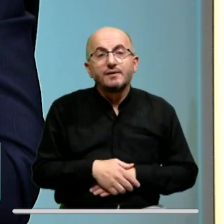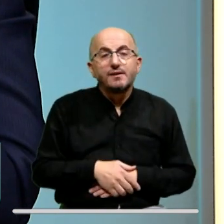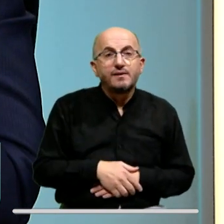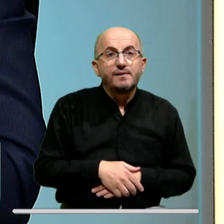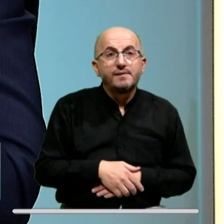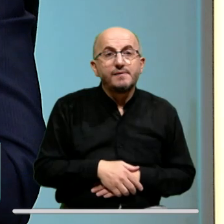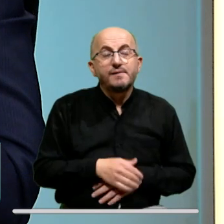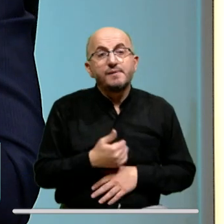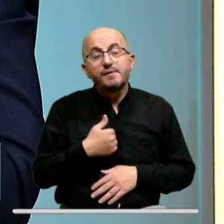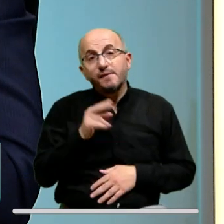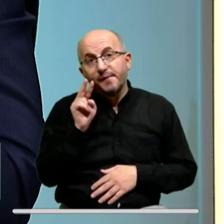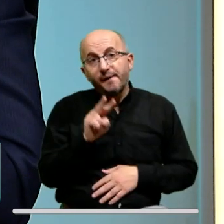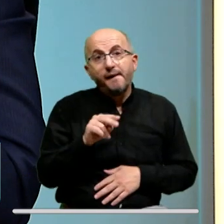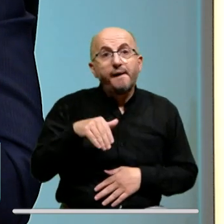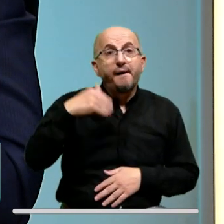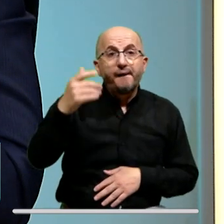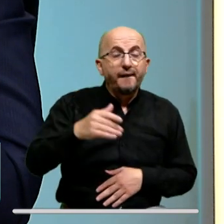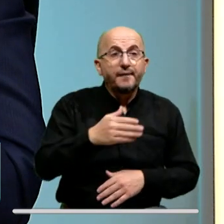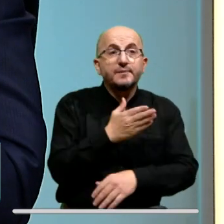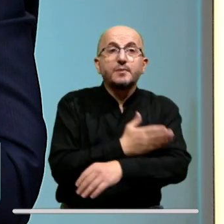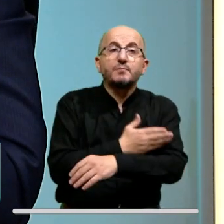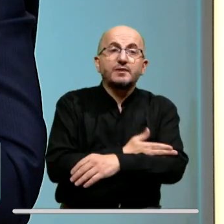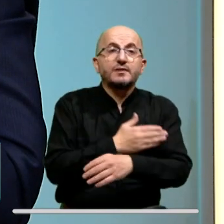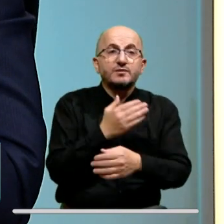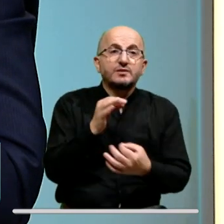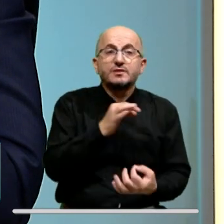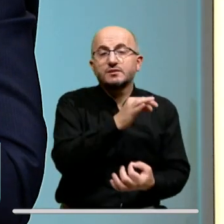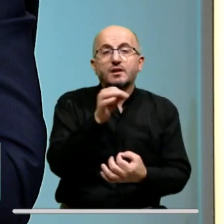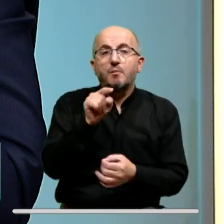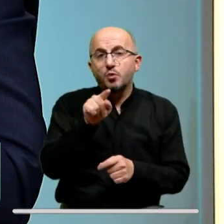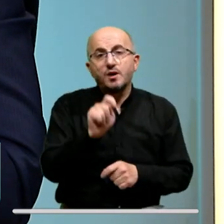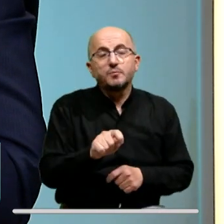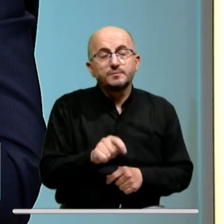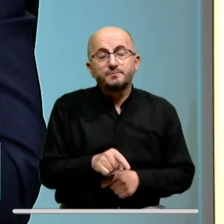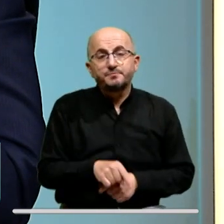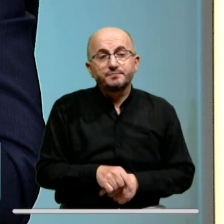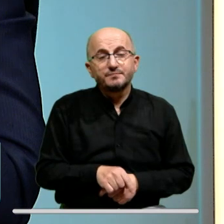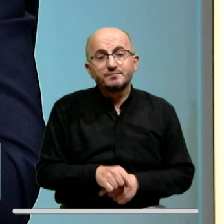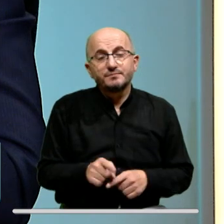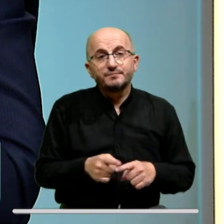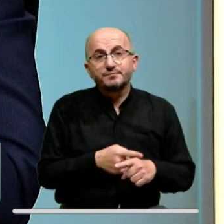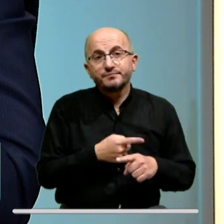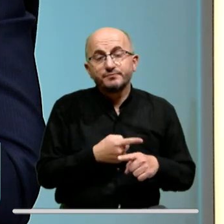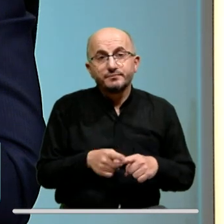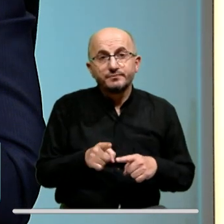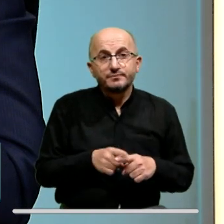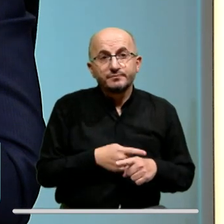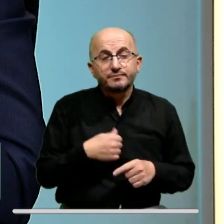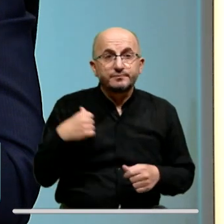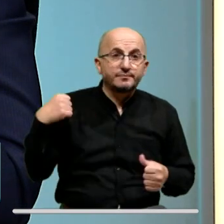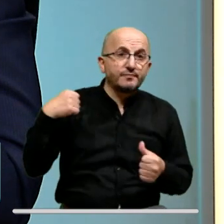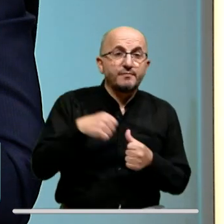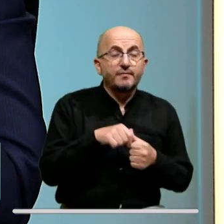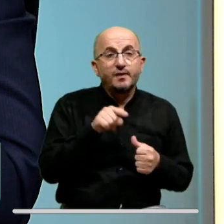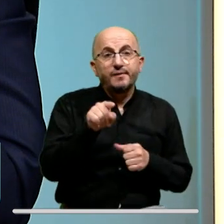benim gördüğümde diğer ülke vatandaşları da bunları yapıyor. Burada Ortak bir yeniden bir